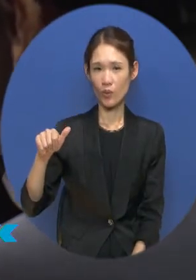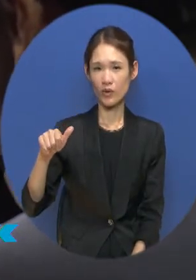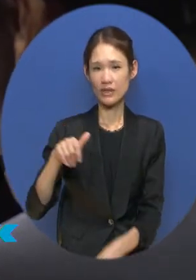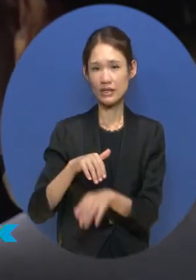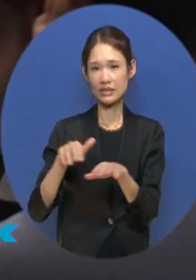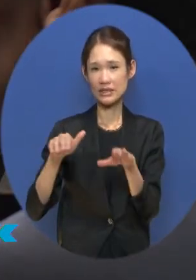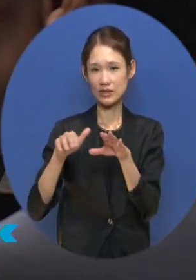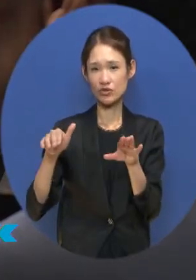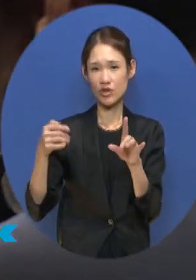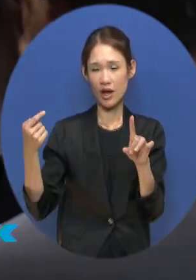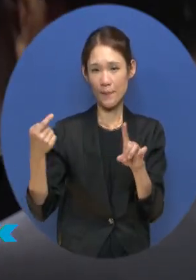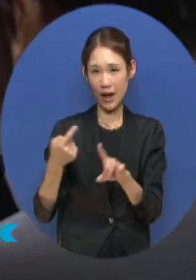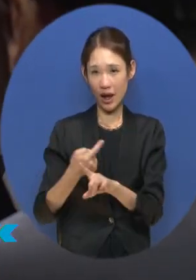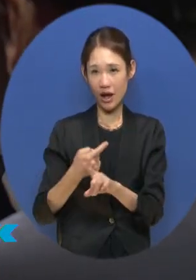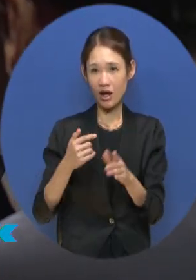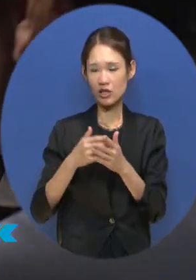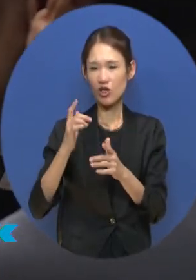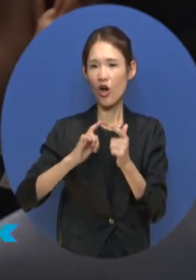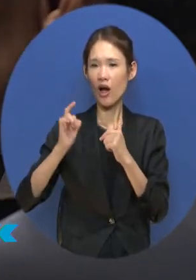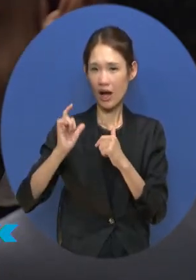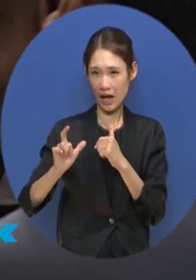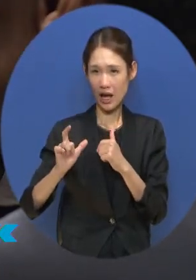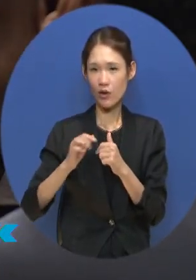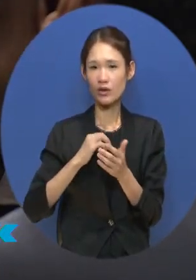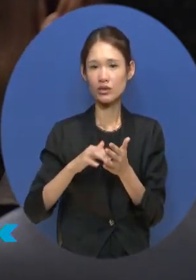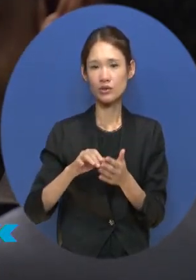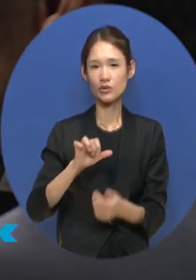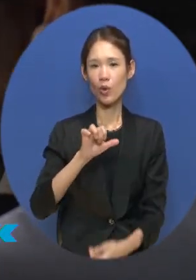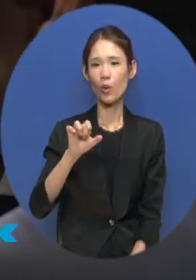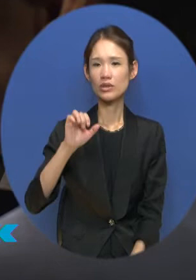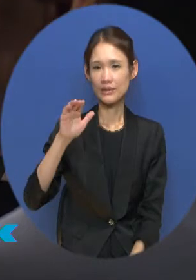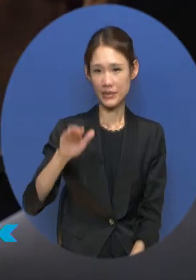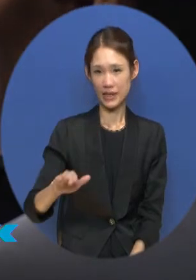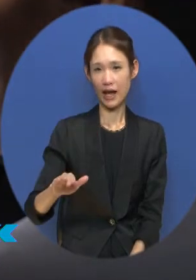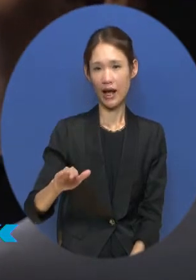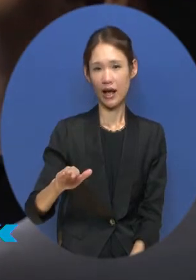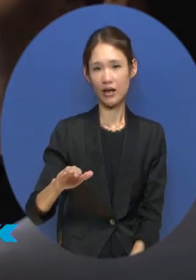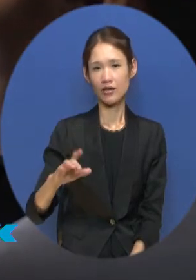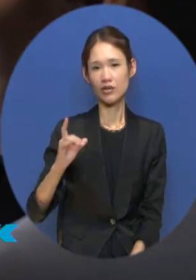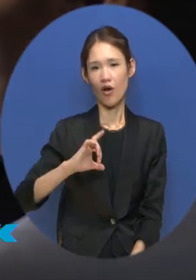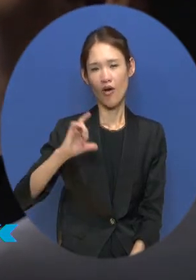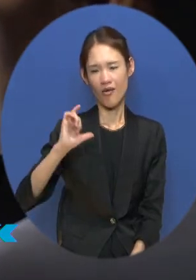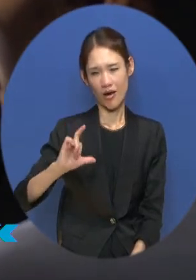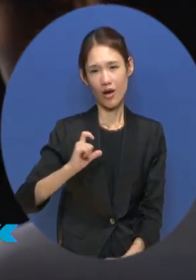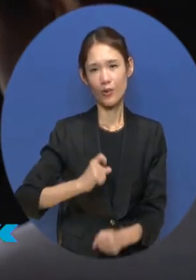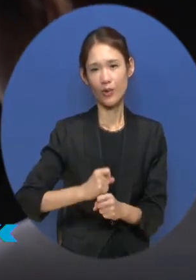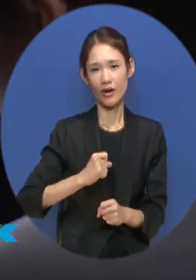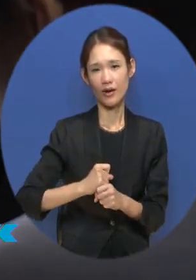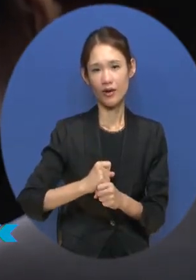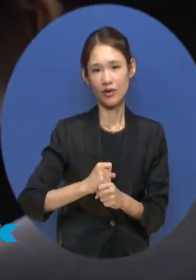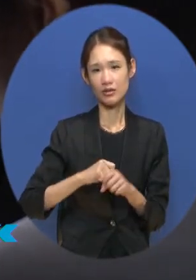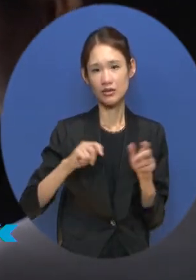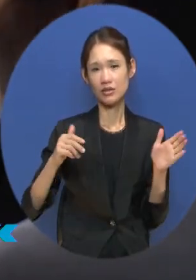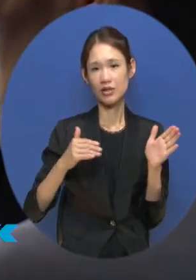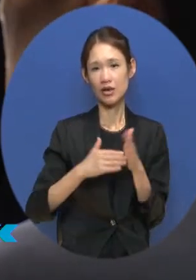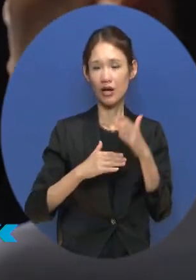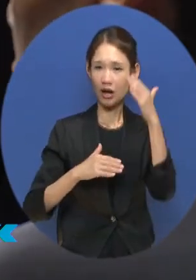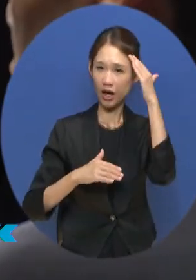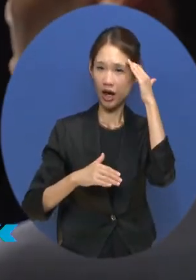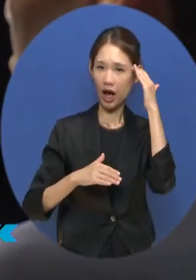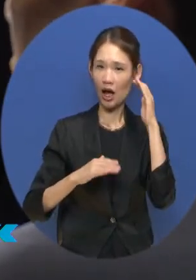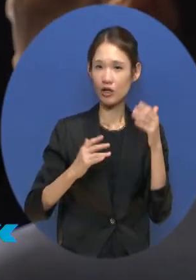기준이 강화가 돼서 50 이하. 상당히 강화된 그런 예. 지금까지는 우리나라가